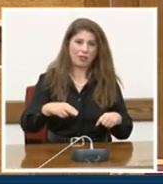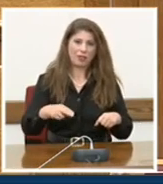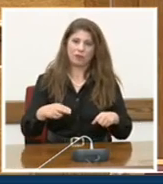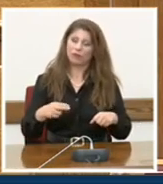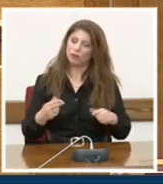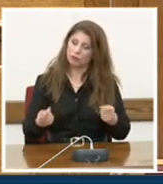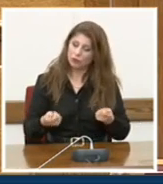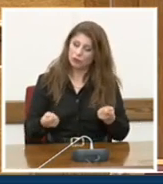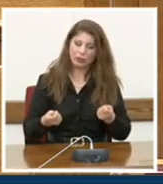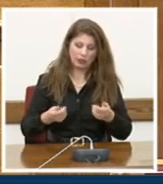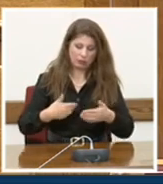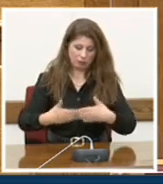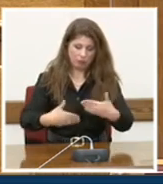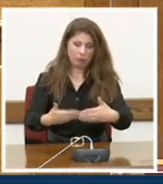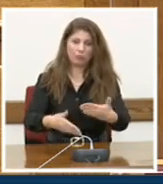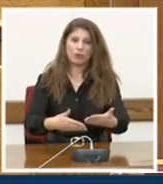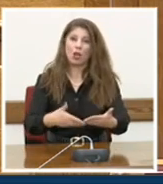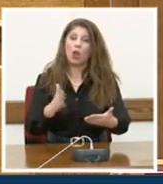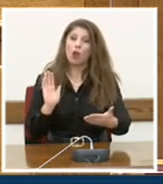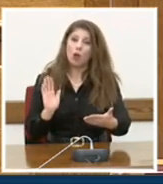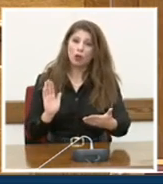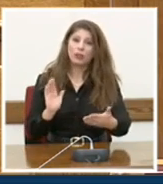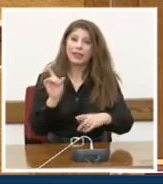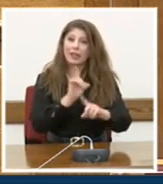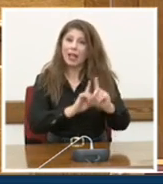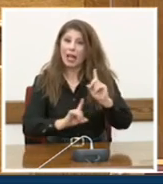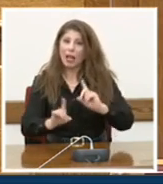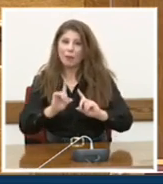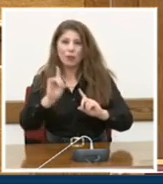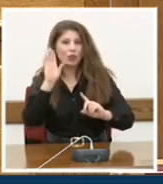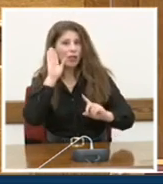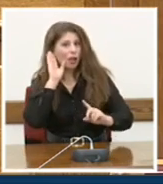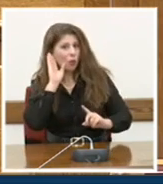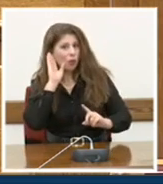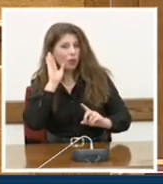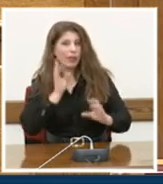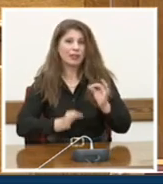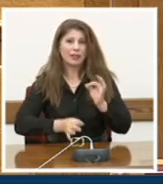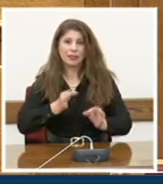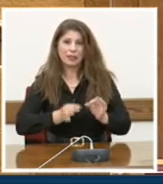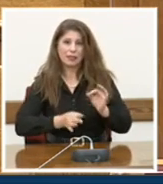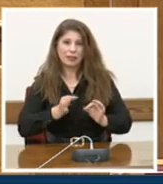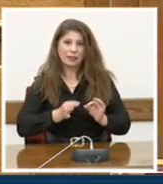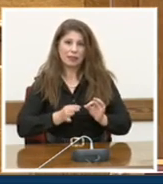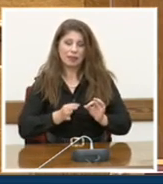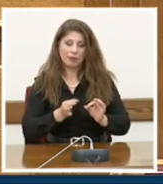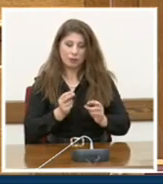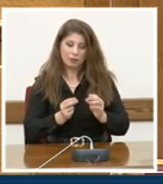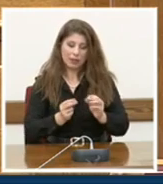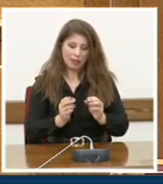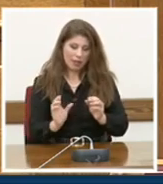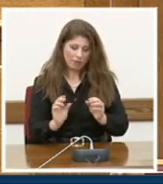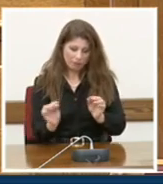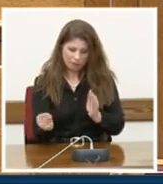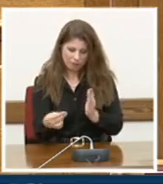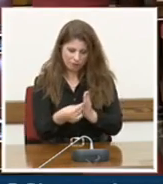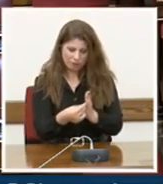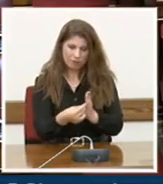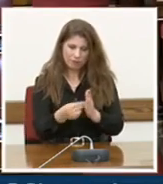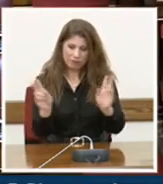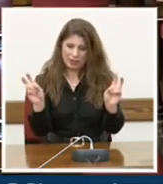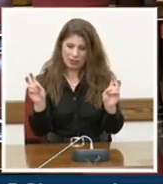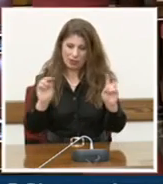στην πορεία, ότι κάποιος ακούει, συζητάμε για παγίδευση». Κλείνουν τα εισαγωγικά.